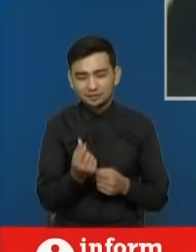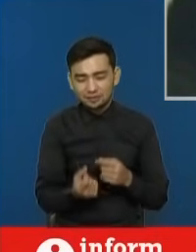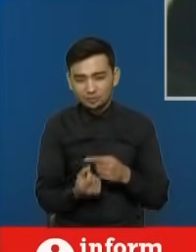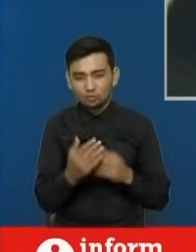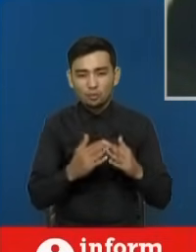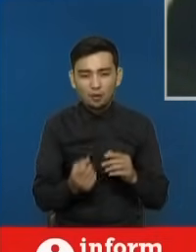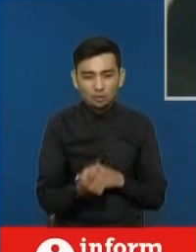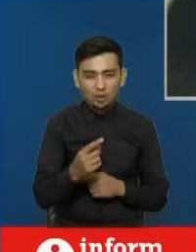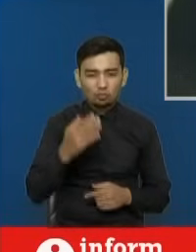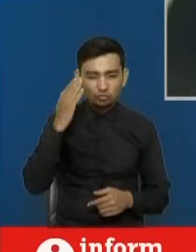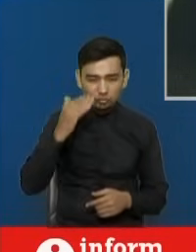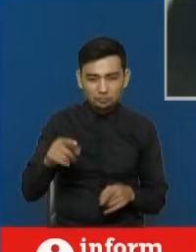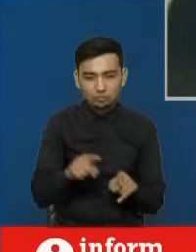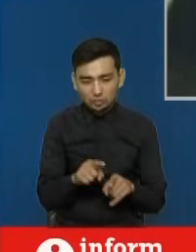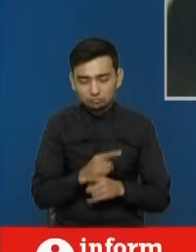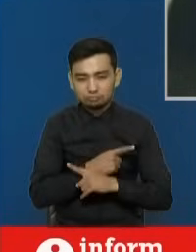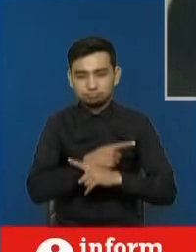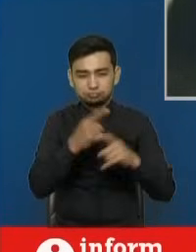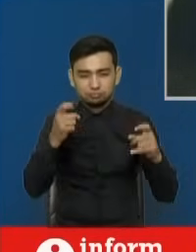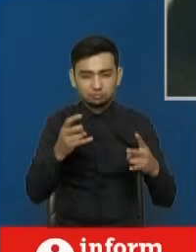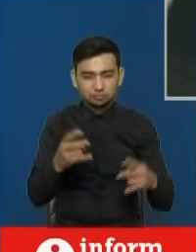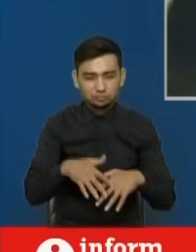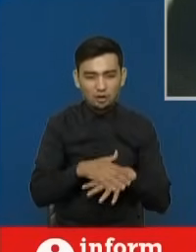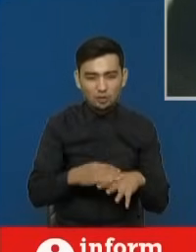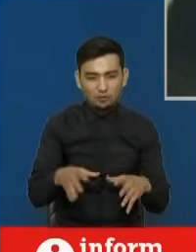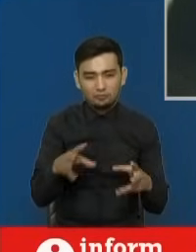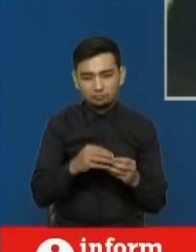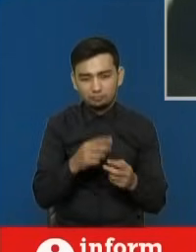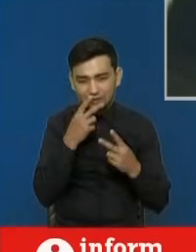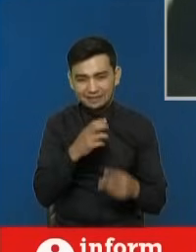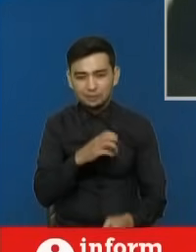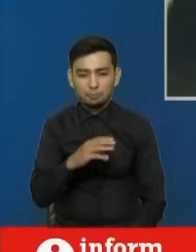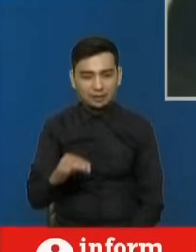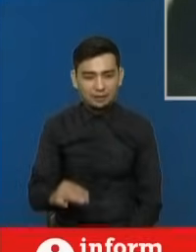и чужие публиковать в публичном поле, в СМИ.